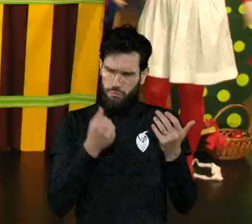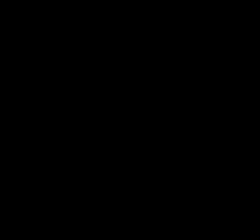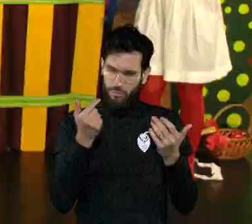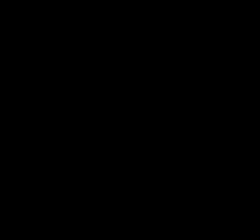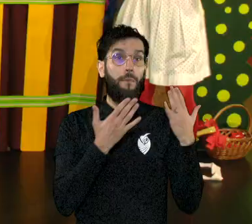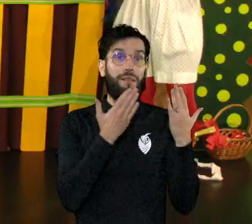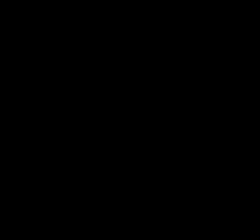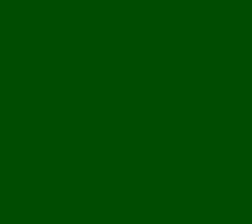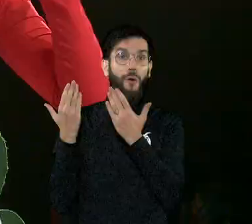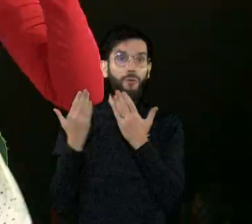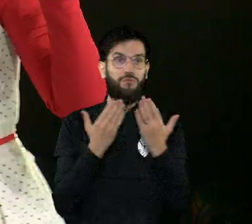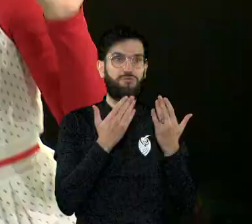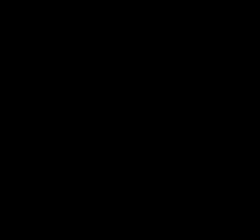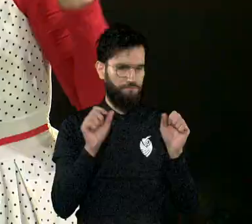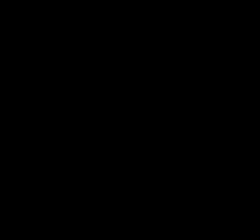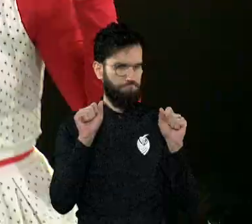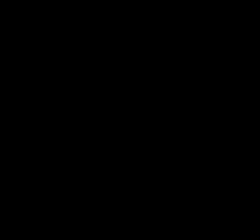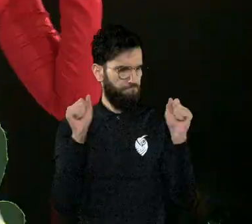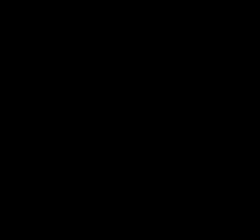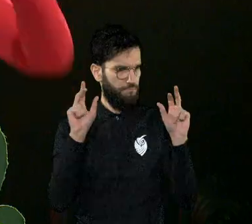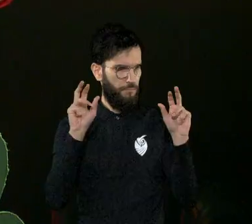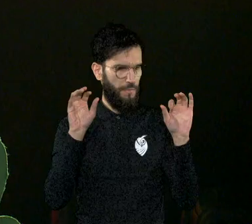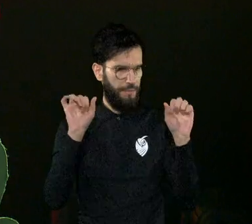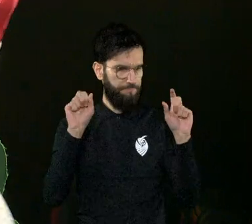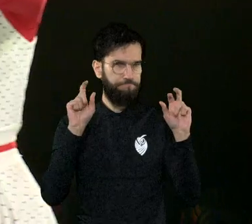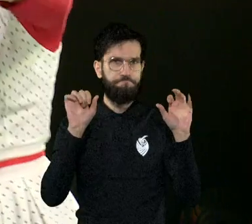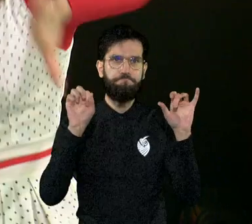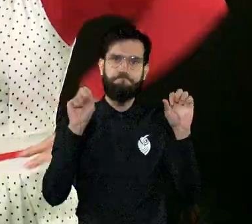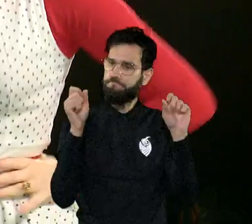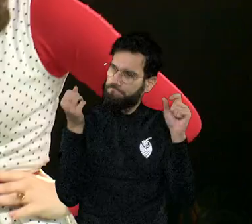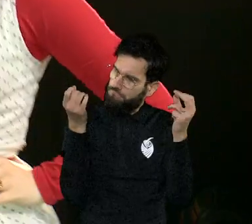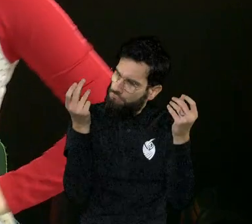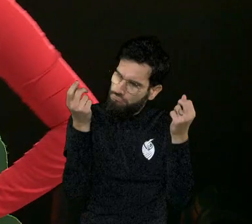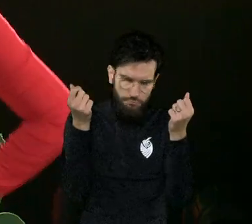naučím. Prštieky si pripravím,